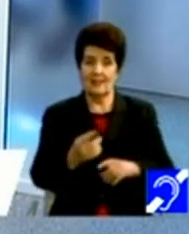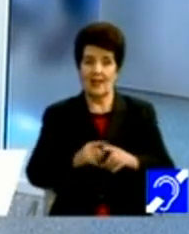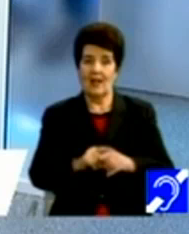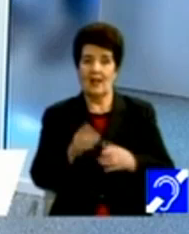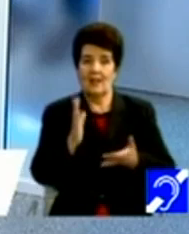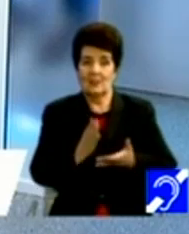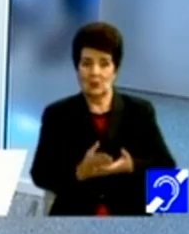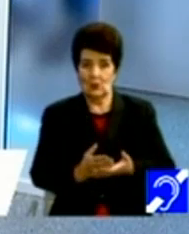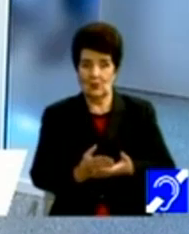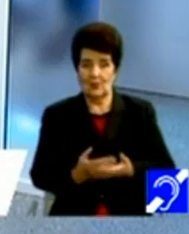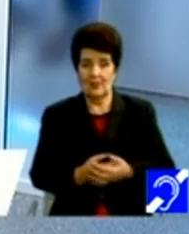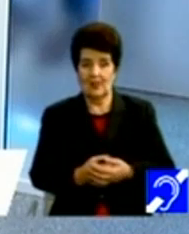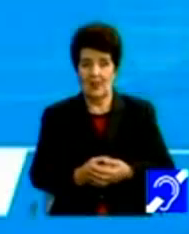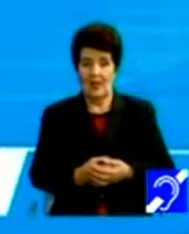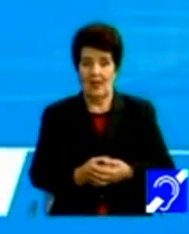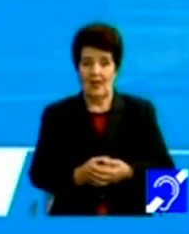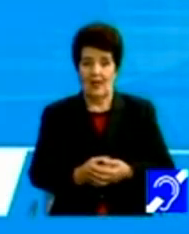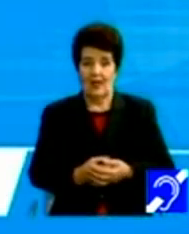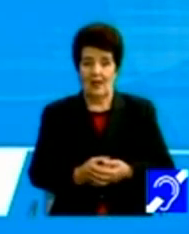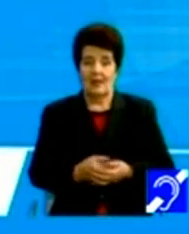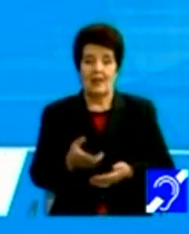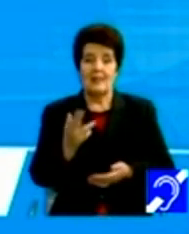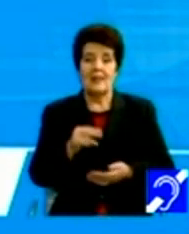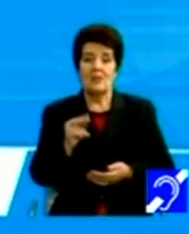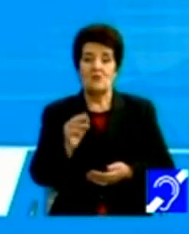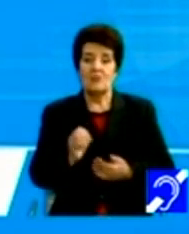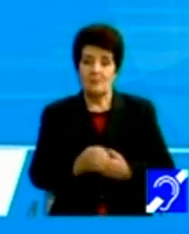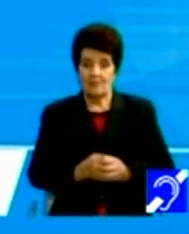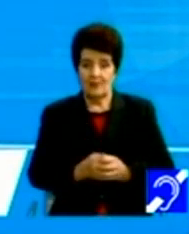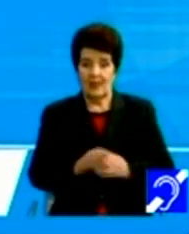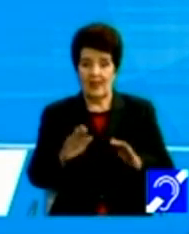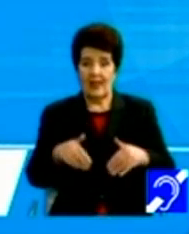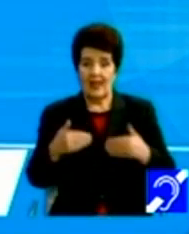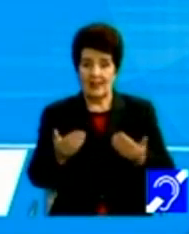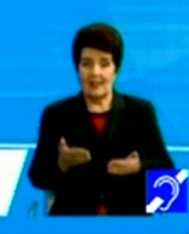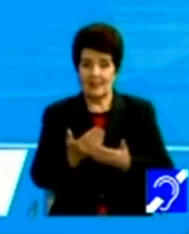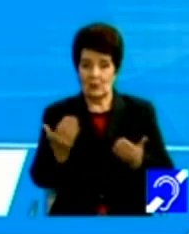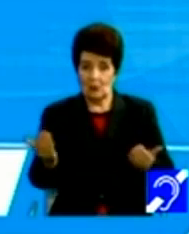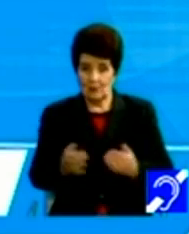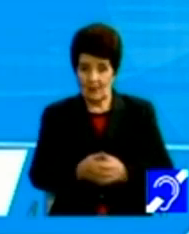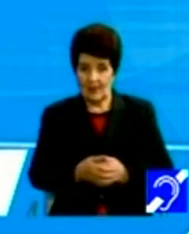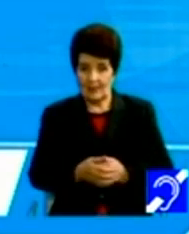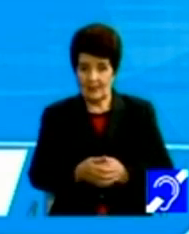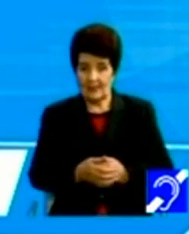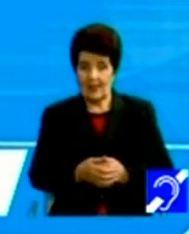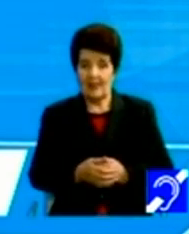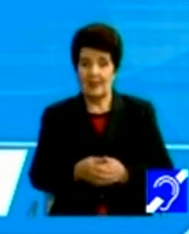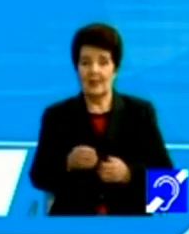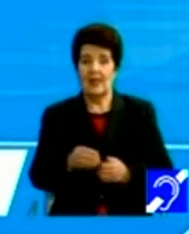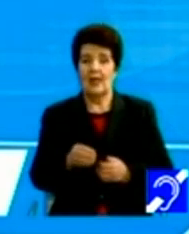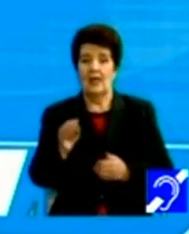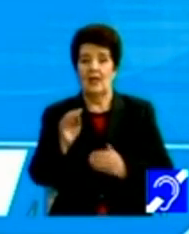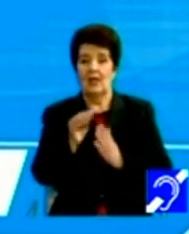dar o să reformulez întrebarea pentru dânsul. De ce candidații dumneavoastră, de ce v-ați înscris în cursa electorală,